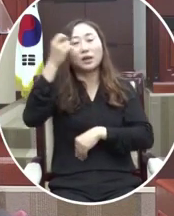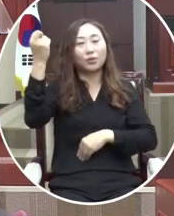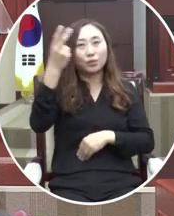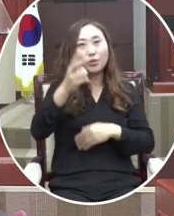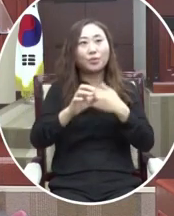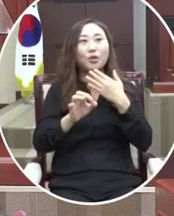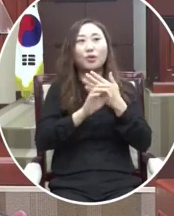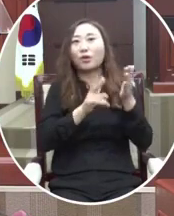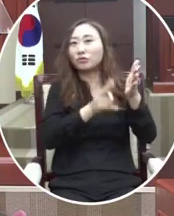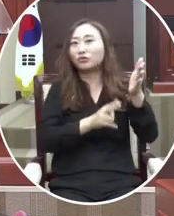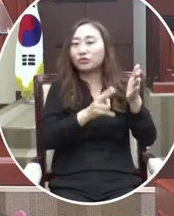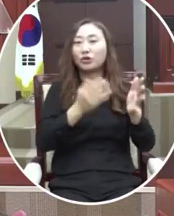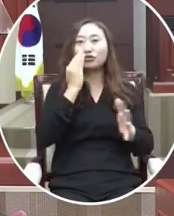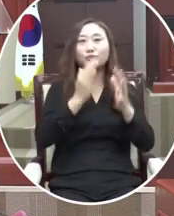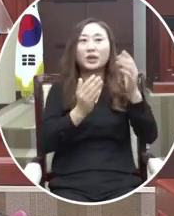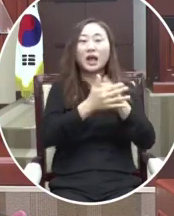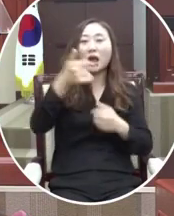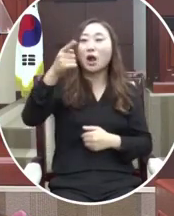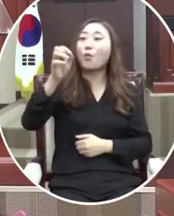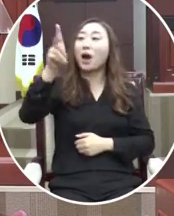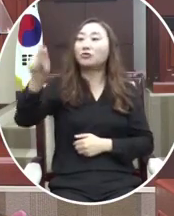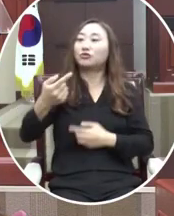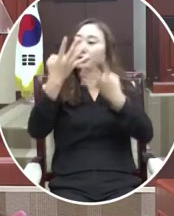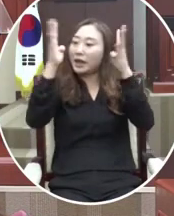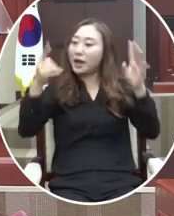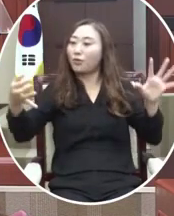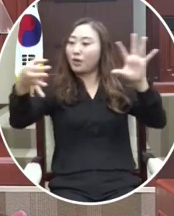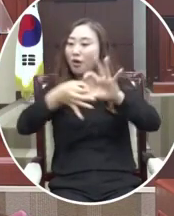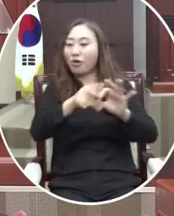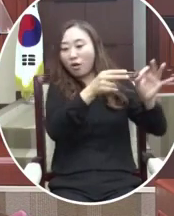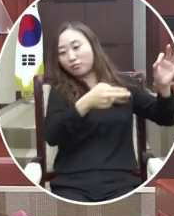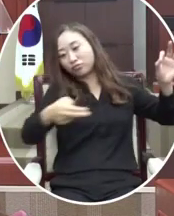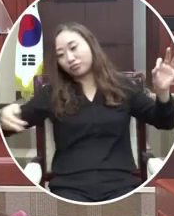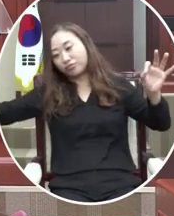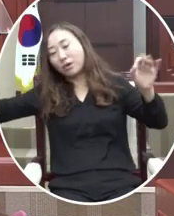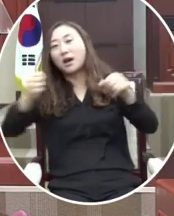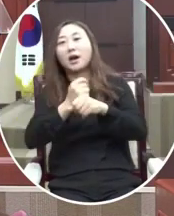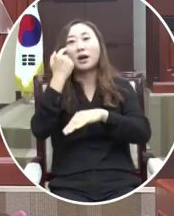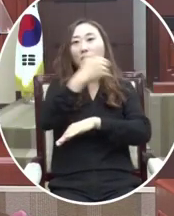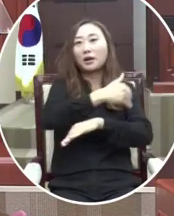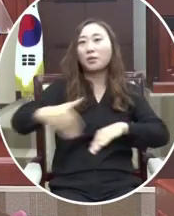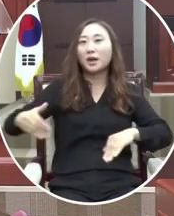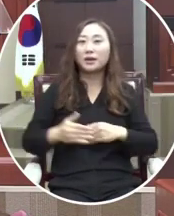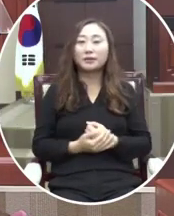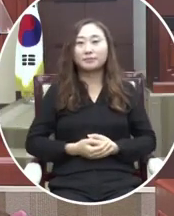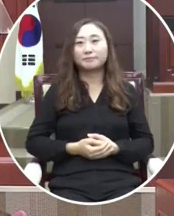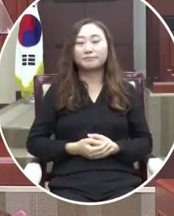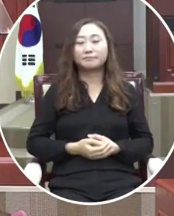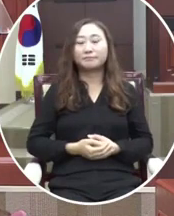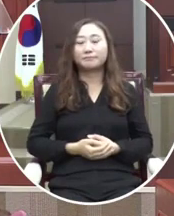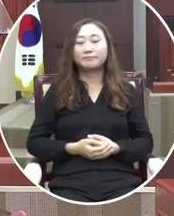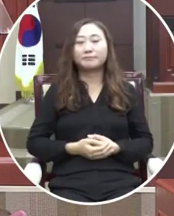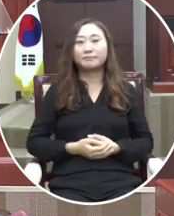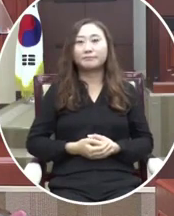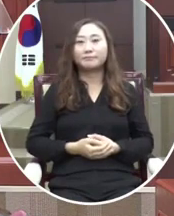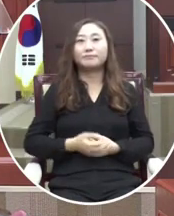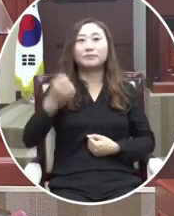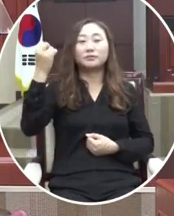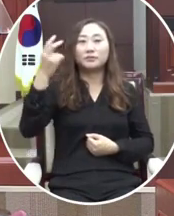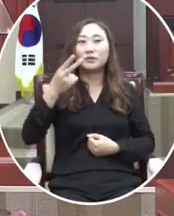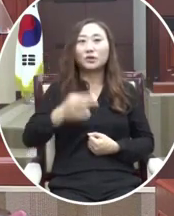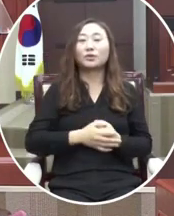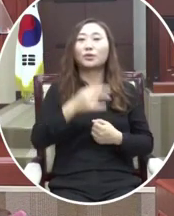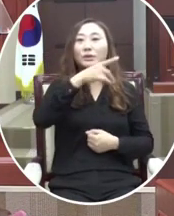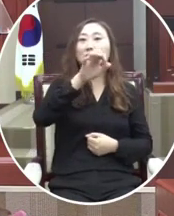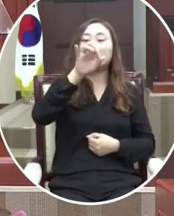2026년에는 경춘선 수기를 광운대 역까지 연장해 걷기 좋은 경춘선 수기를 완성하겠습니다 또한 싱가포르